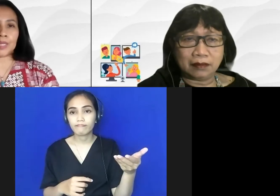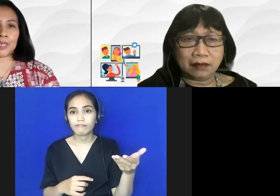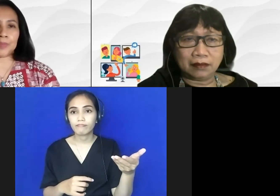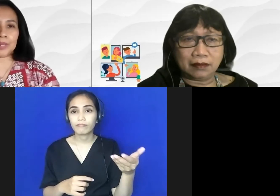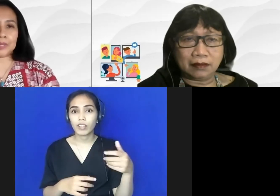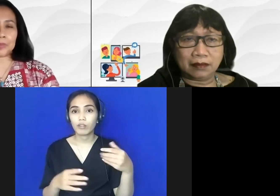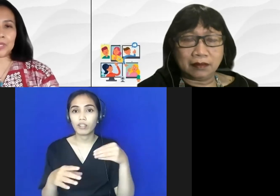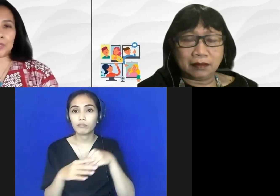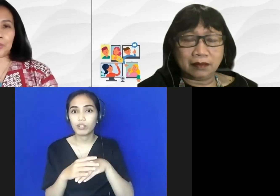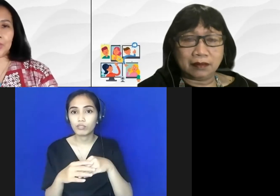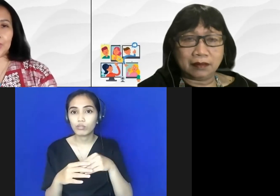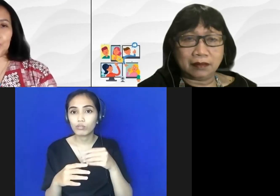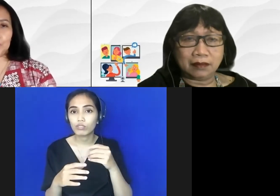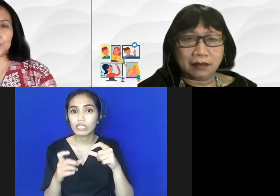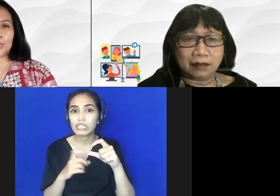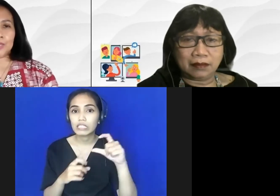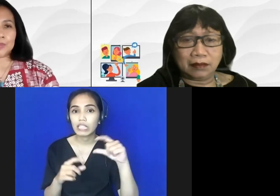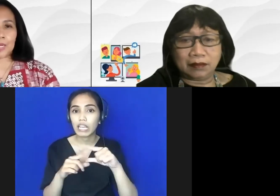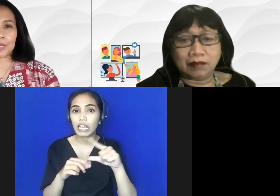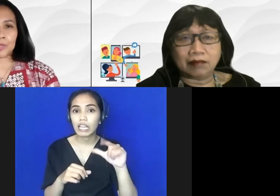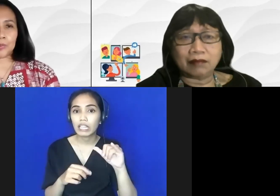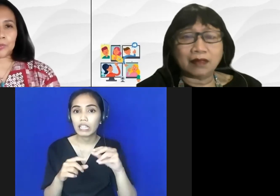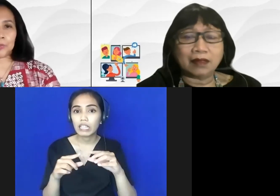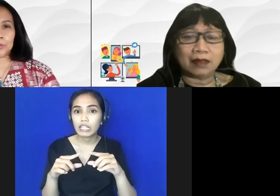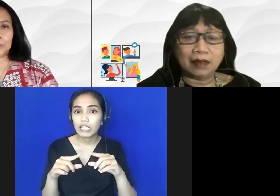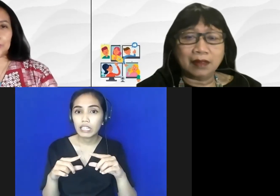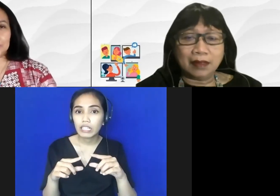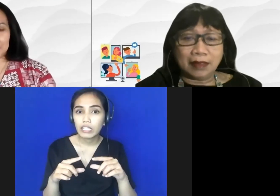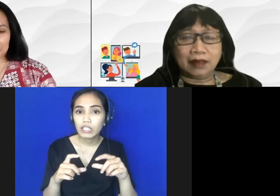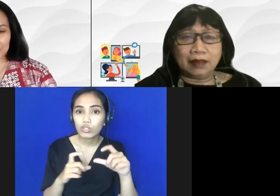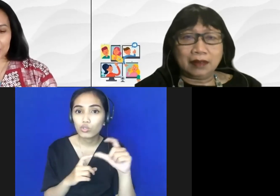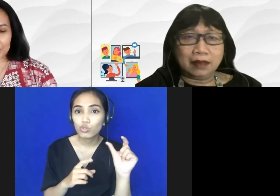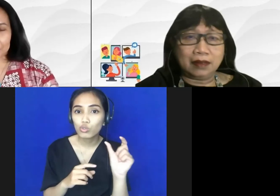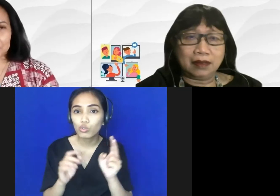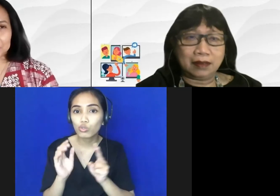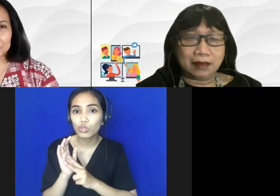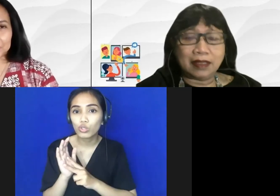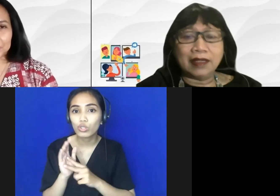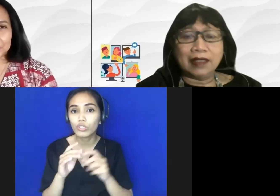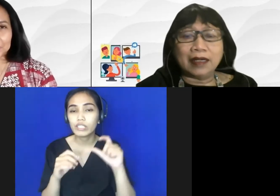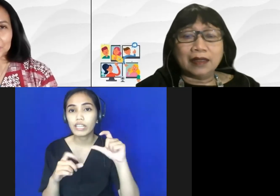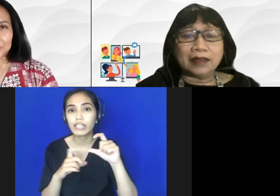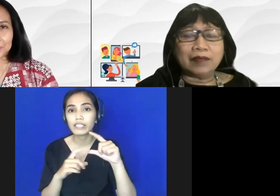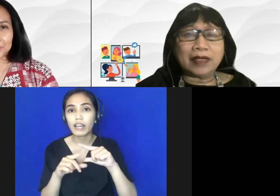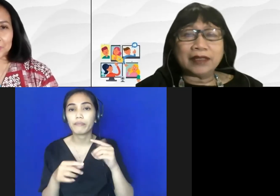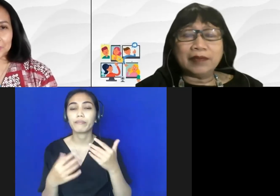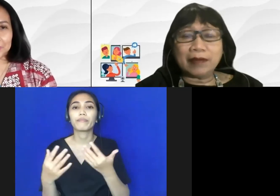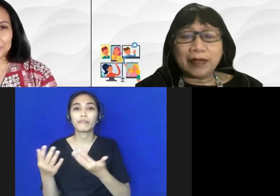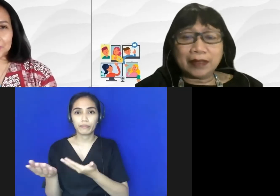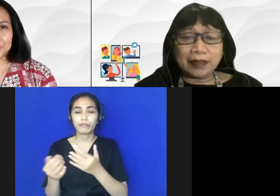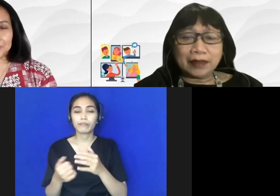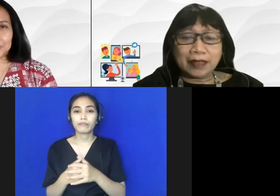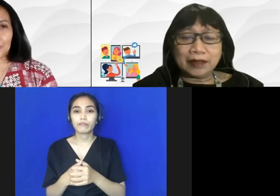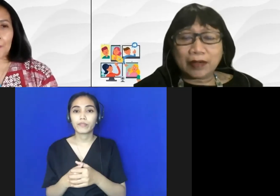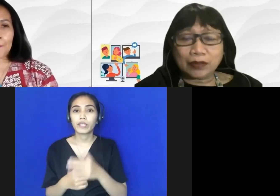Nutrition ini, saya berikan kesempatan kepada Ibu Kus. Silakan Ibu Kus untuk menyampaikan. Terima kasih Mbak